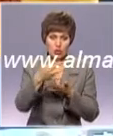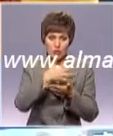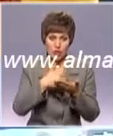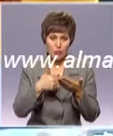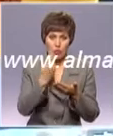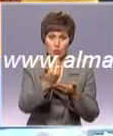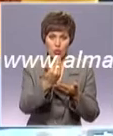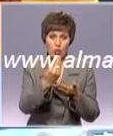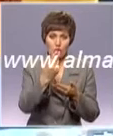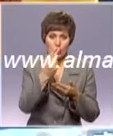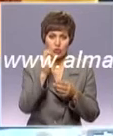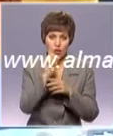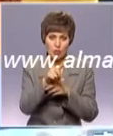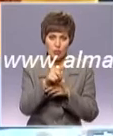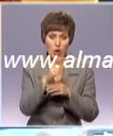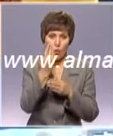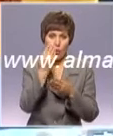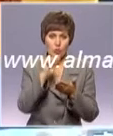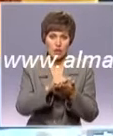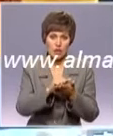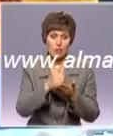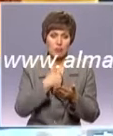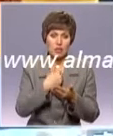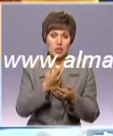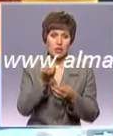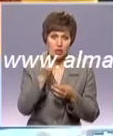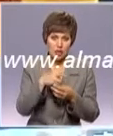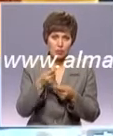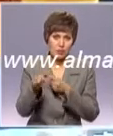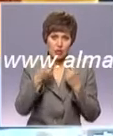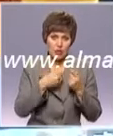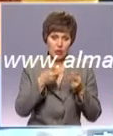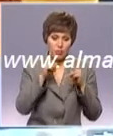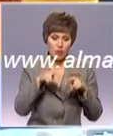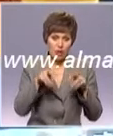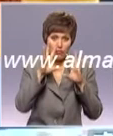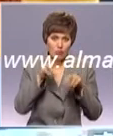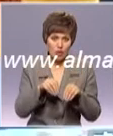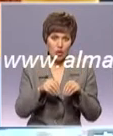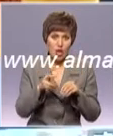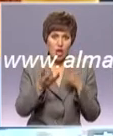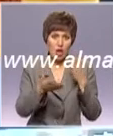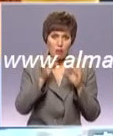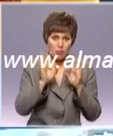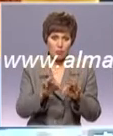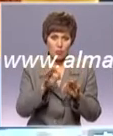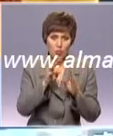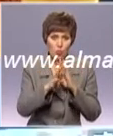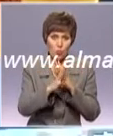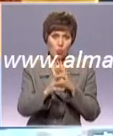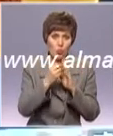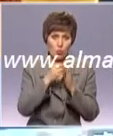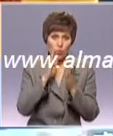сөйтіп тапсырасыз. Сол құжаттарыңыз бізге келеді, біз оны қараймыз. Бәрі дұрыс болса, біз сізді ресми түрінде кезекке қоямыз. Жыл сайын